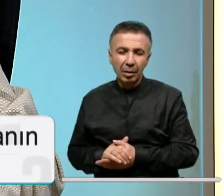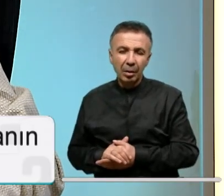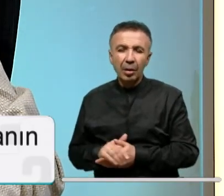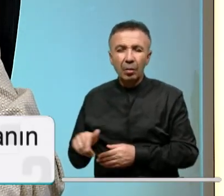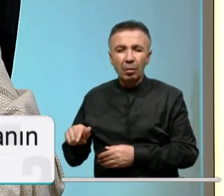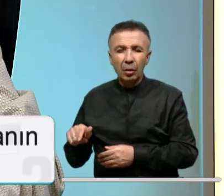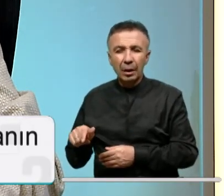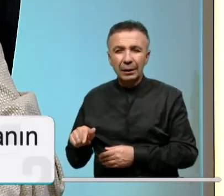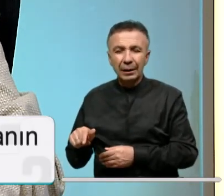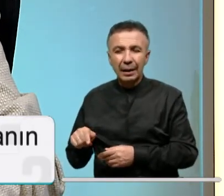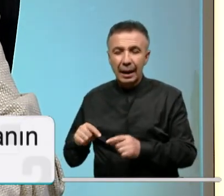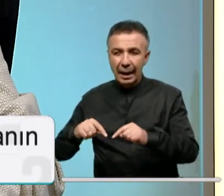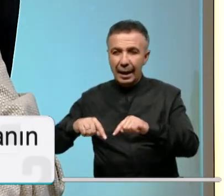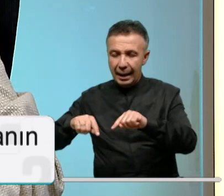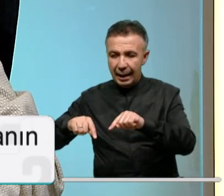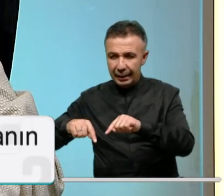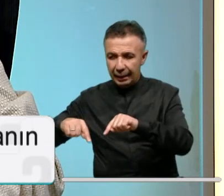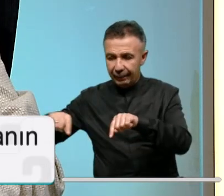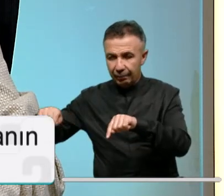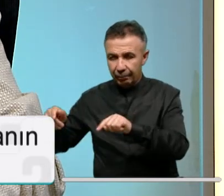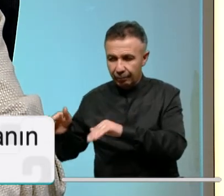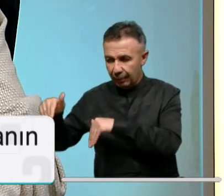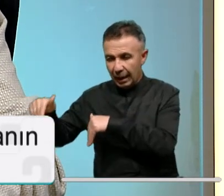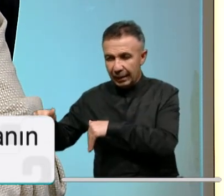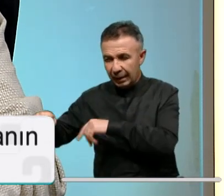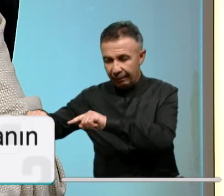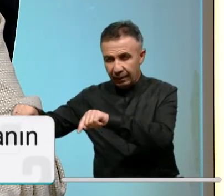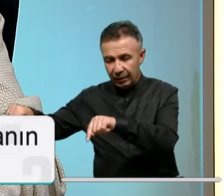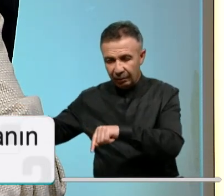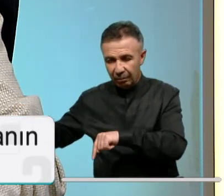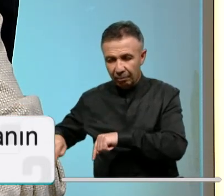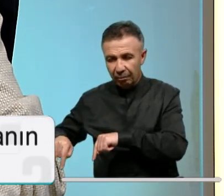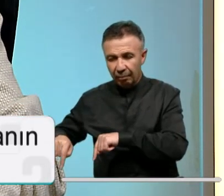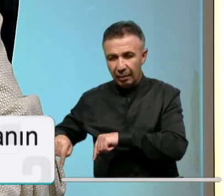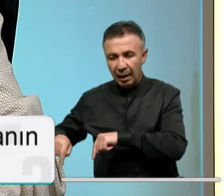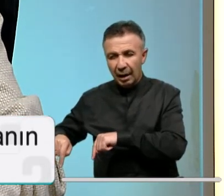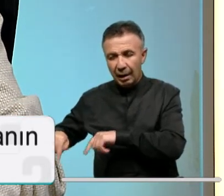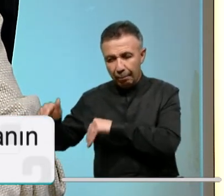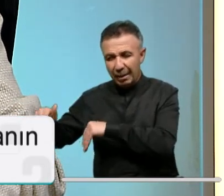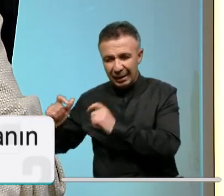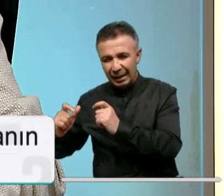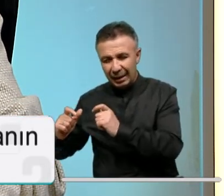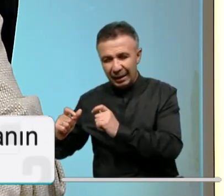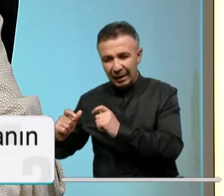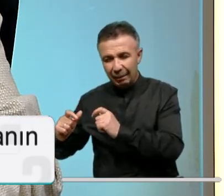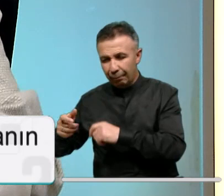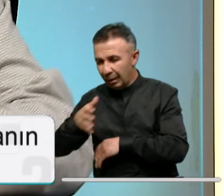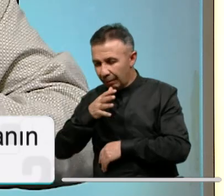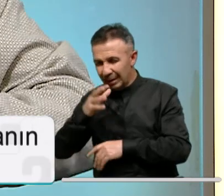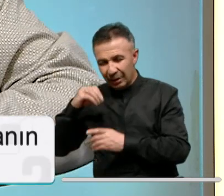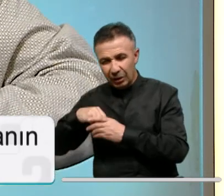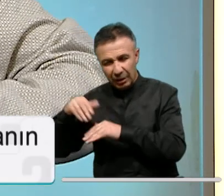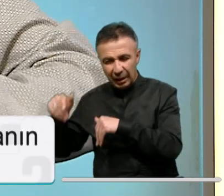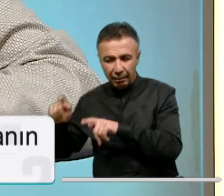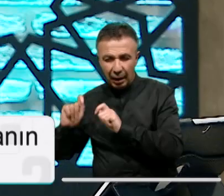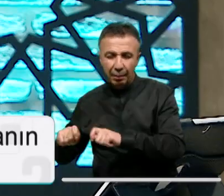kadar etrafını çevirmek mezar yeri belli olacak kadar yapmakta bir sakınca yok ama bu